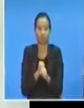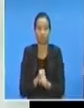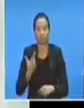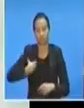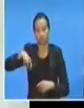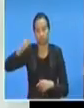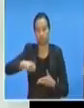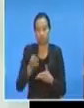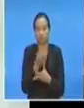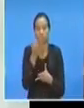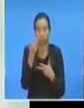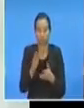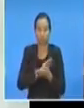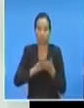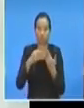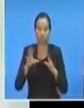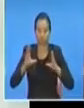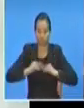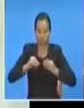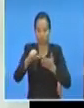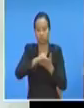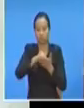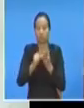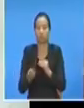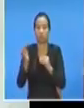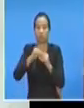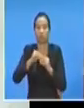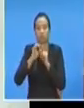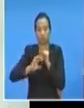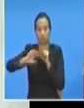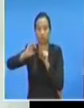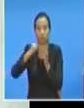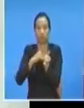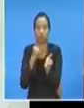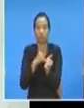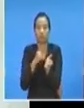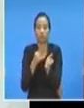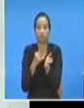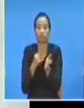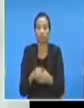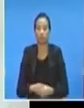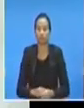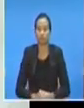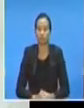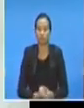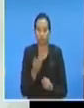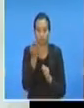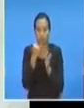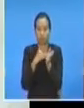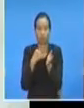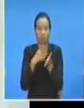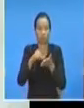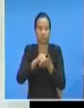แล้วแต่อย่าไปออกเป็นแผ่นไหนเลยไปแก้ไขเพิ่มเติมในของกสทช.จะง่ายกว่านะครับก็เลยไปแก้ไว้ที่มาตร